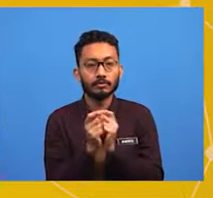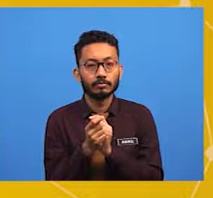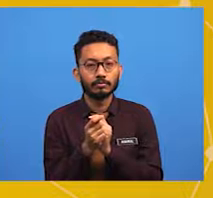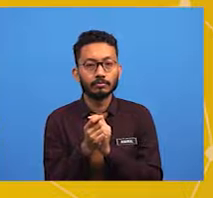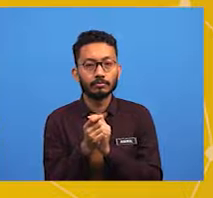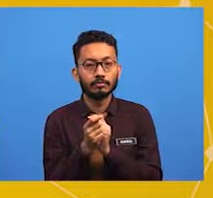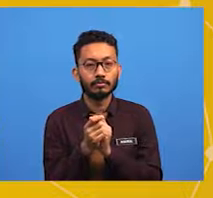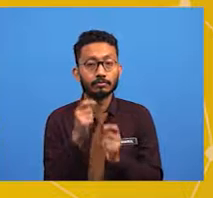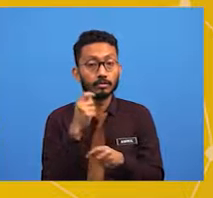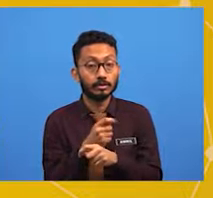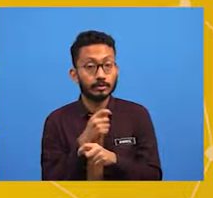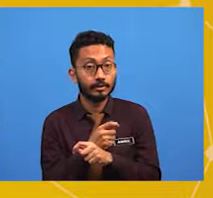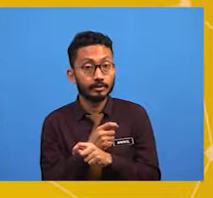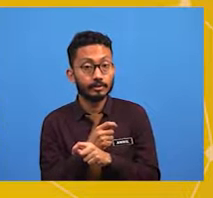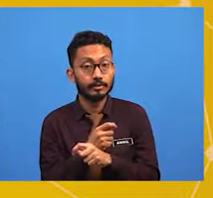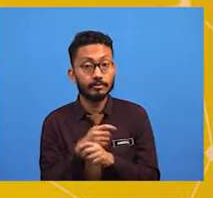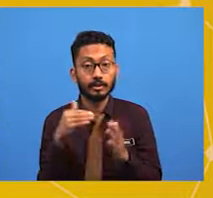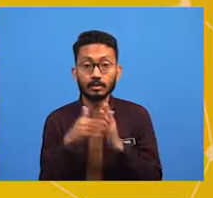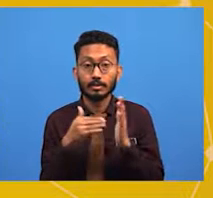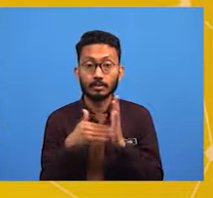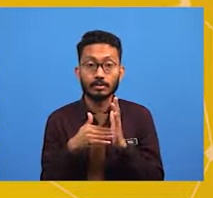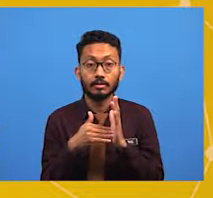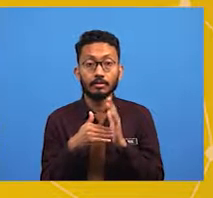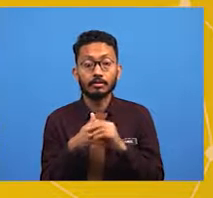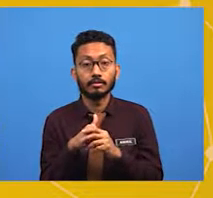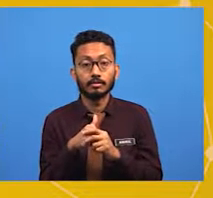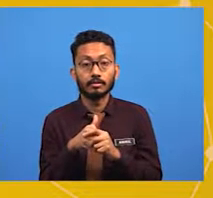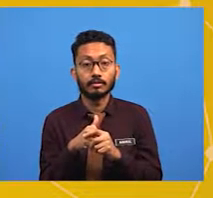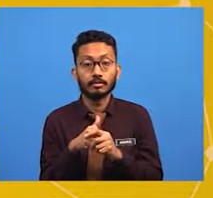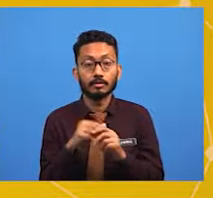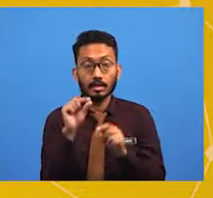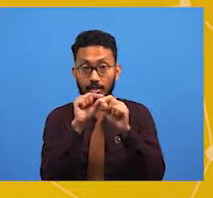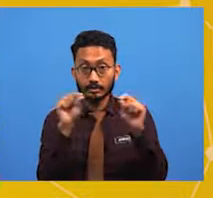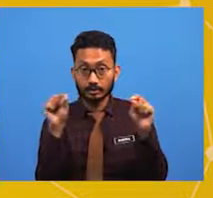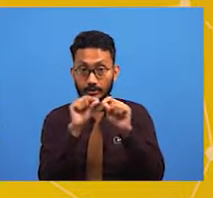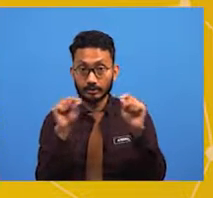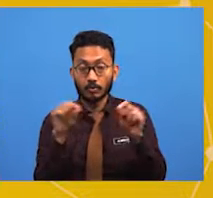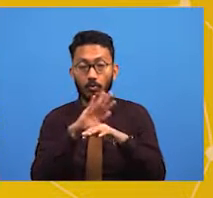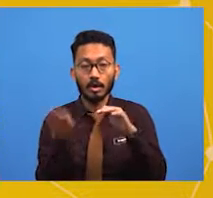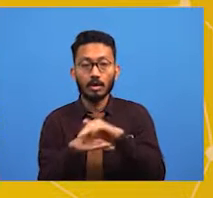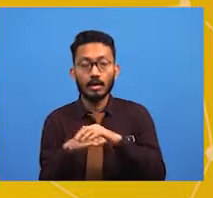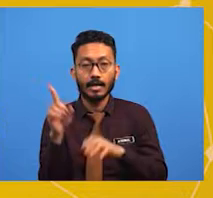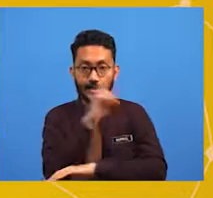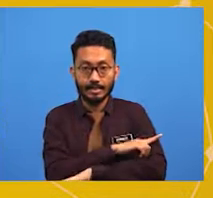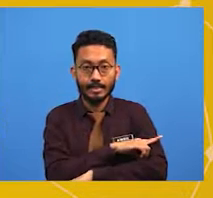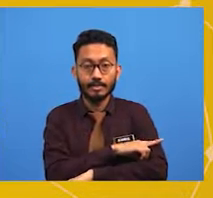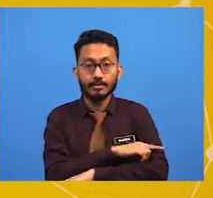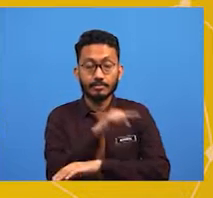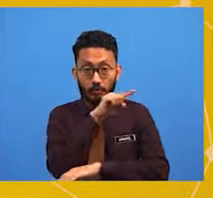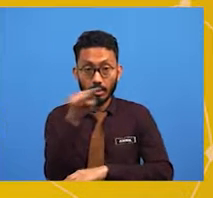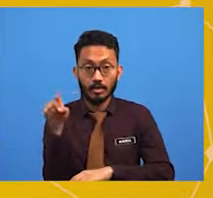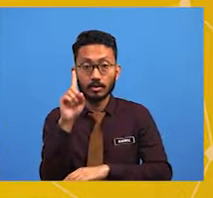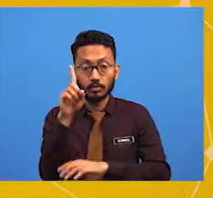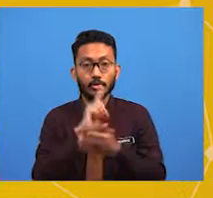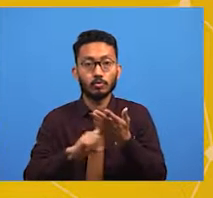sama dengan bilangan garis bawah hari garis bawah seminggu